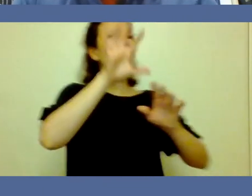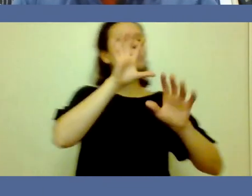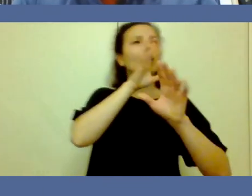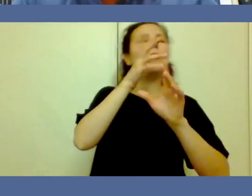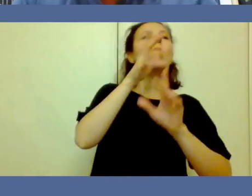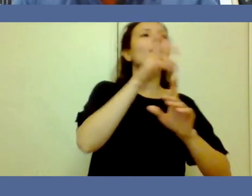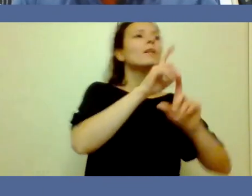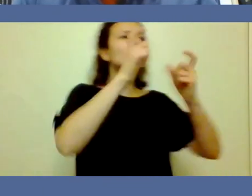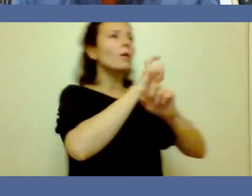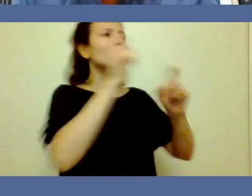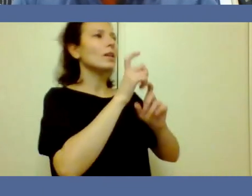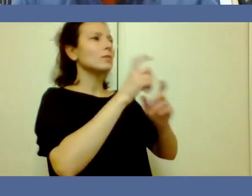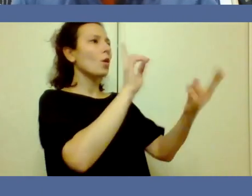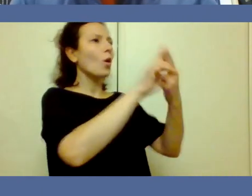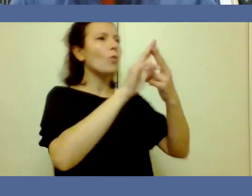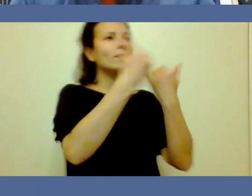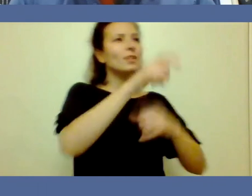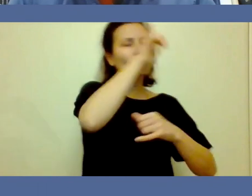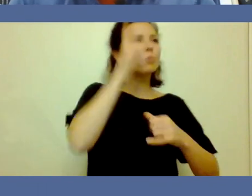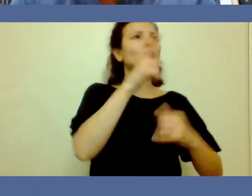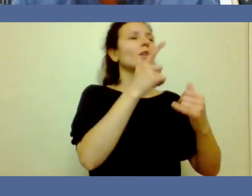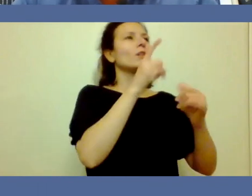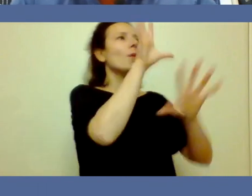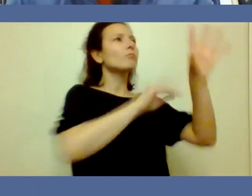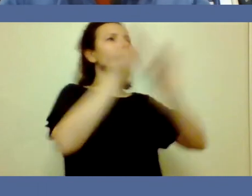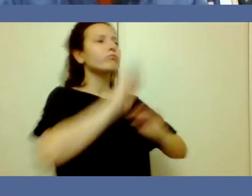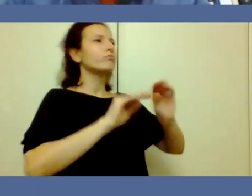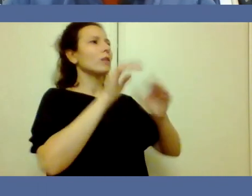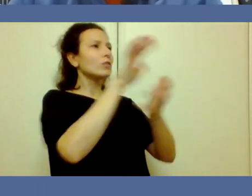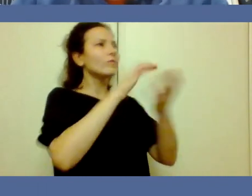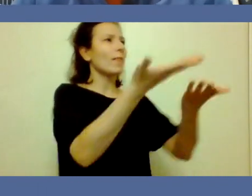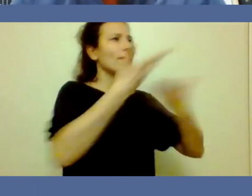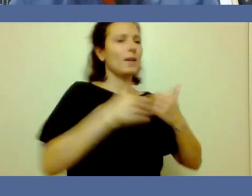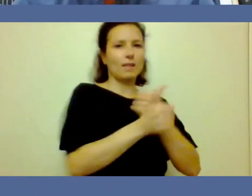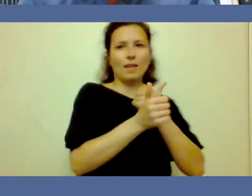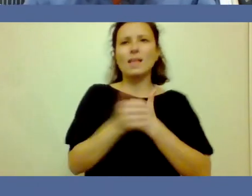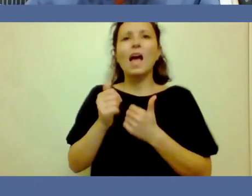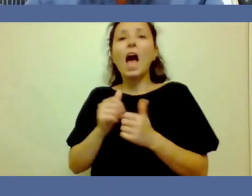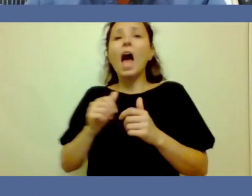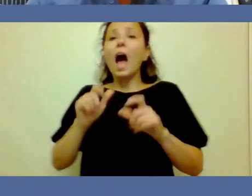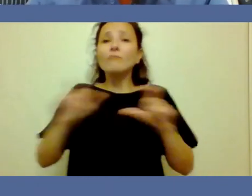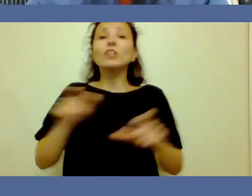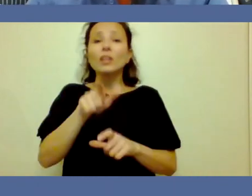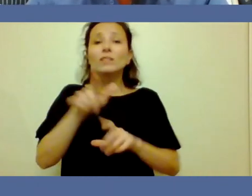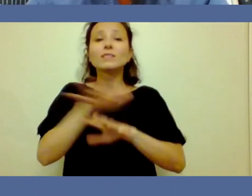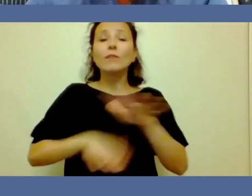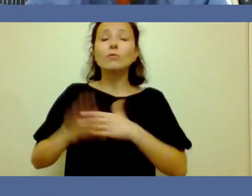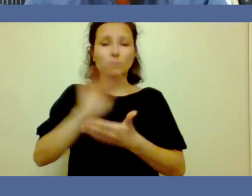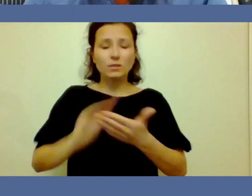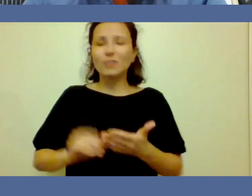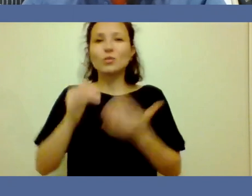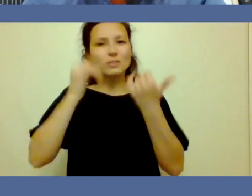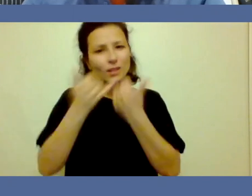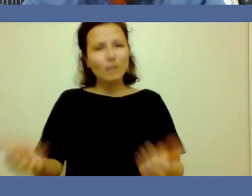czas, świat panu dostarcza danych. W momencie, kiedy jest pan pisarzem, jest wręcz przeciwnie, musi się pan zamknąć